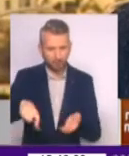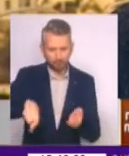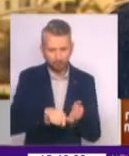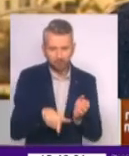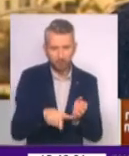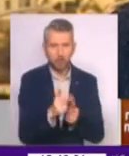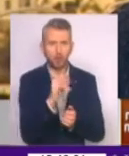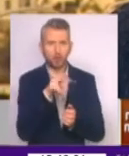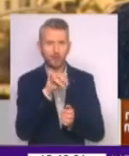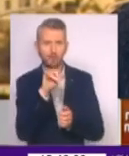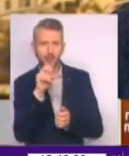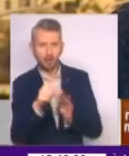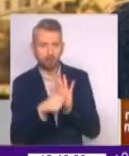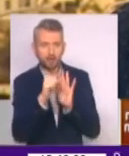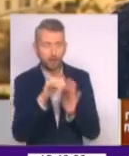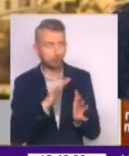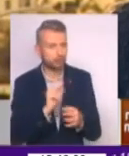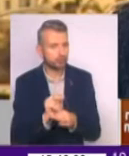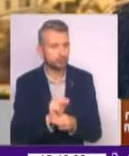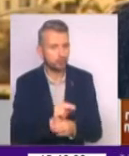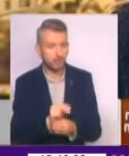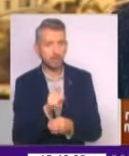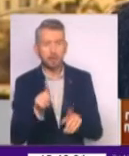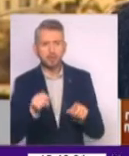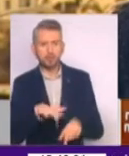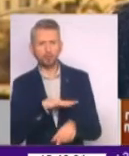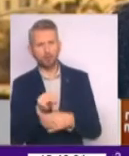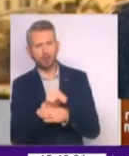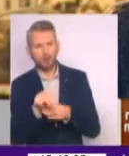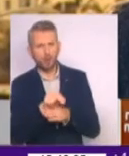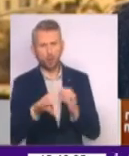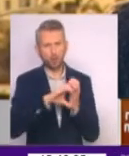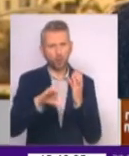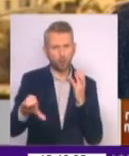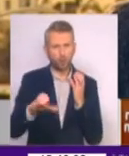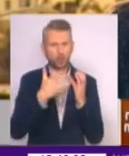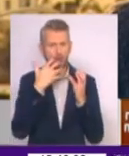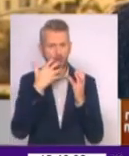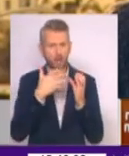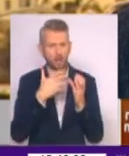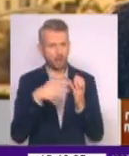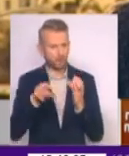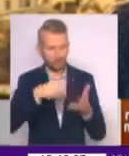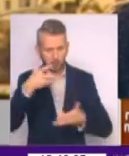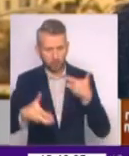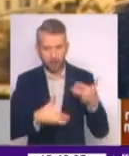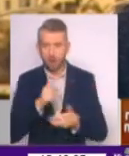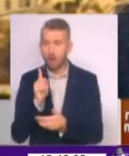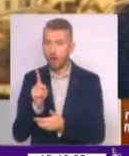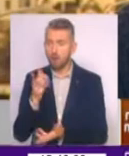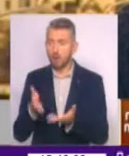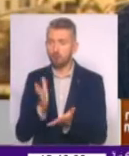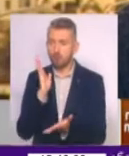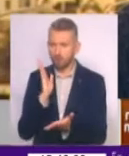Кулібіна 6А були відновлені. Там теж йшла реконструкція теплотраси, все було розворочено. Але так. Якщо є дійсно